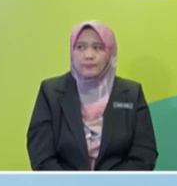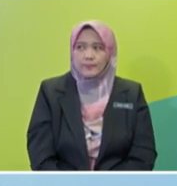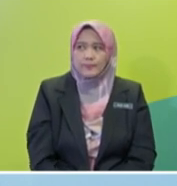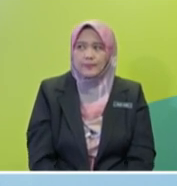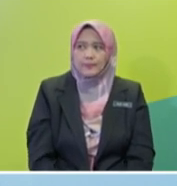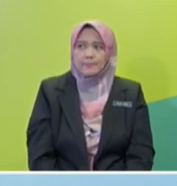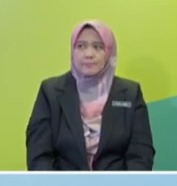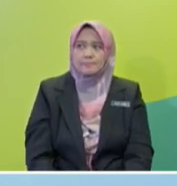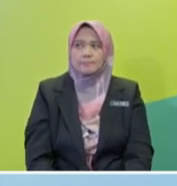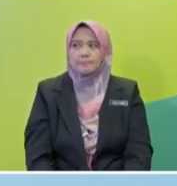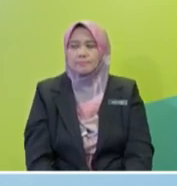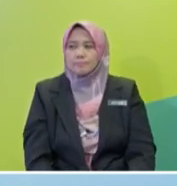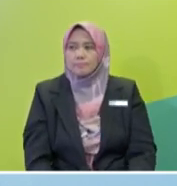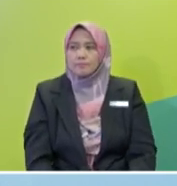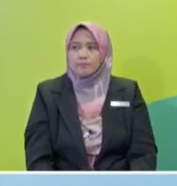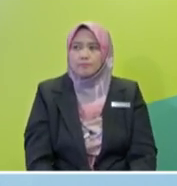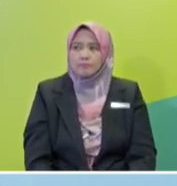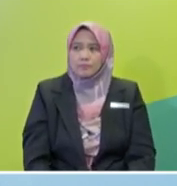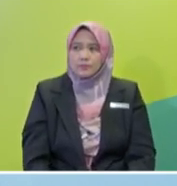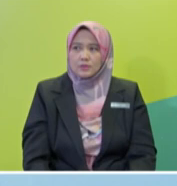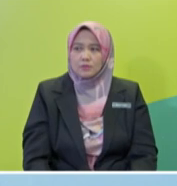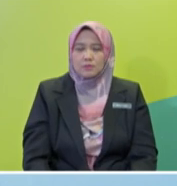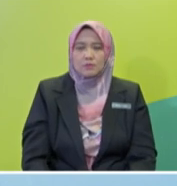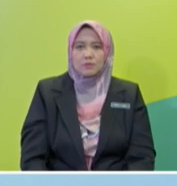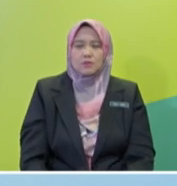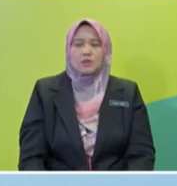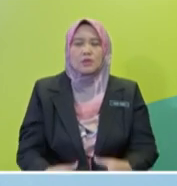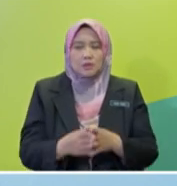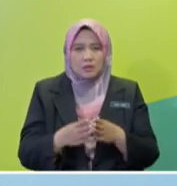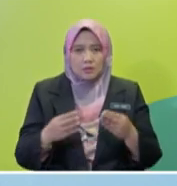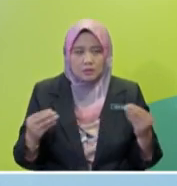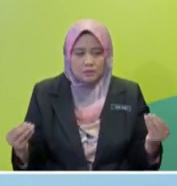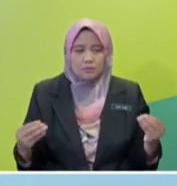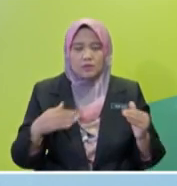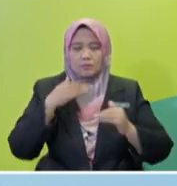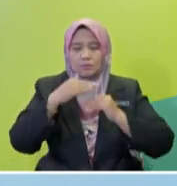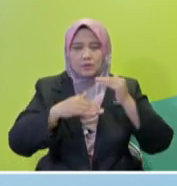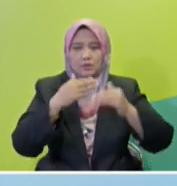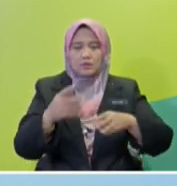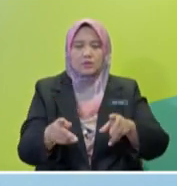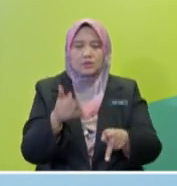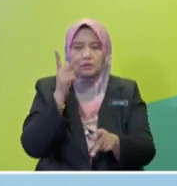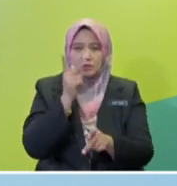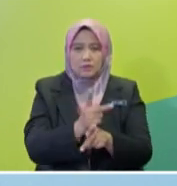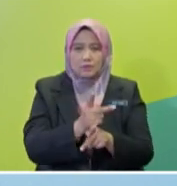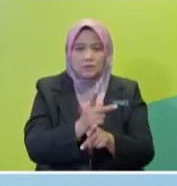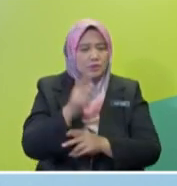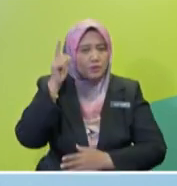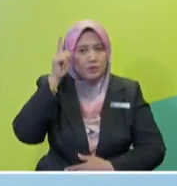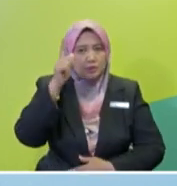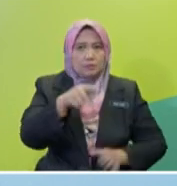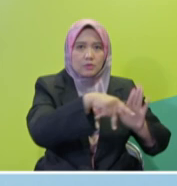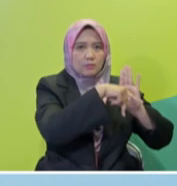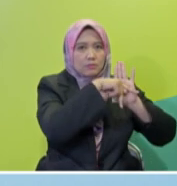adalah paparan selepas kita bina dan kita simpan file tersebut sebagai sistem BL dan kita akan lihat pada